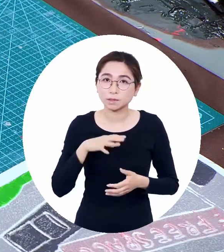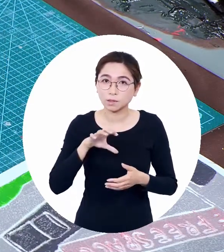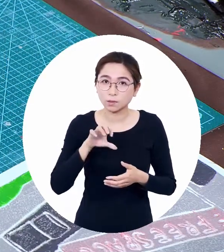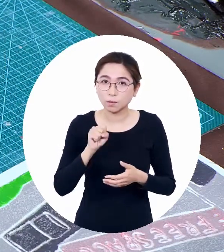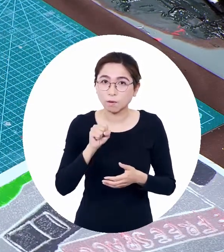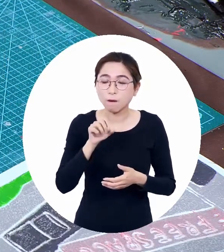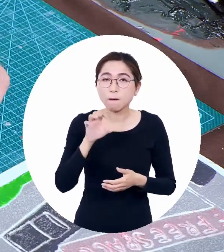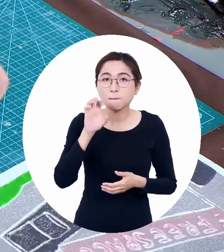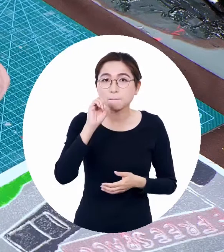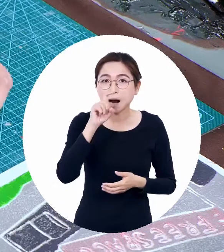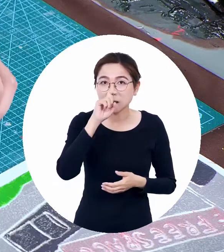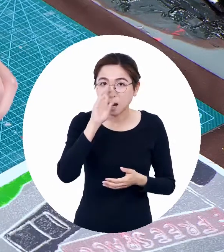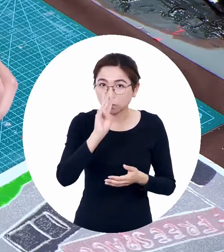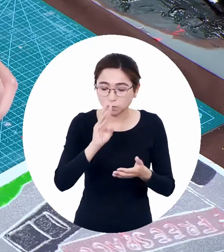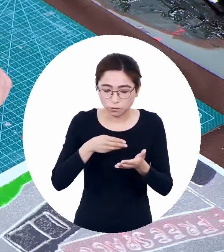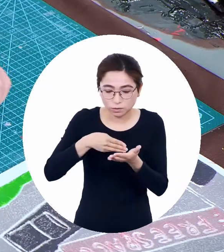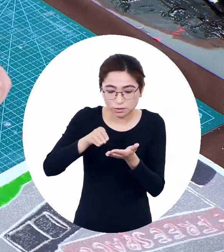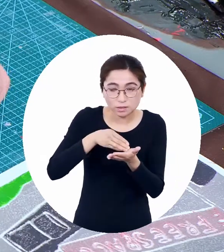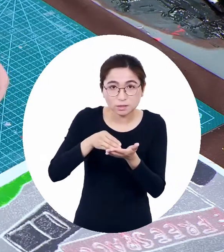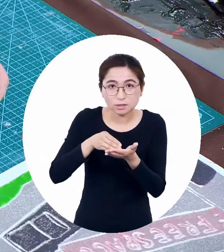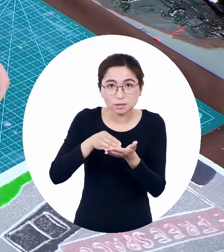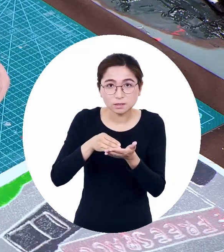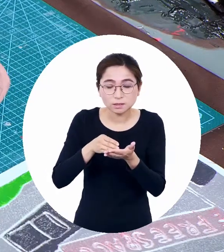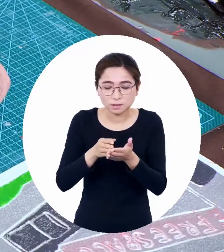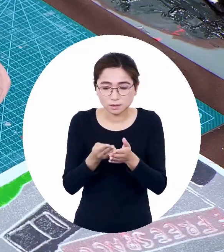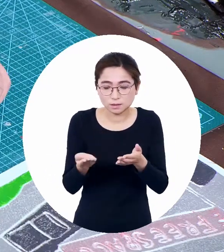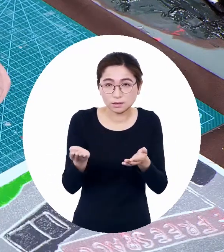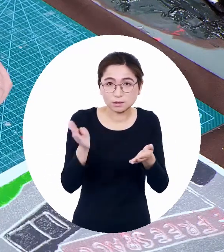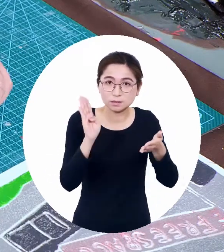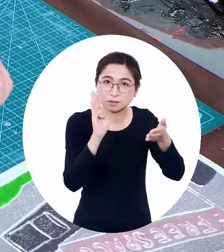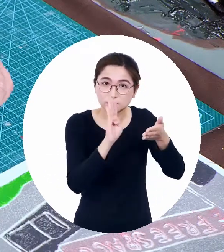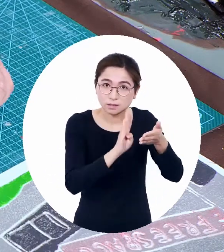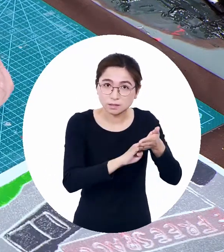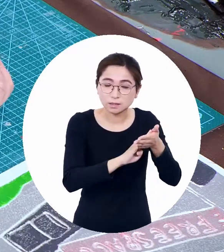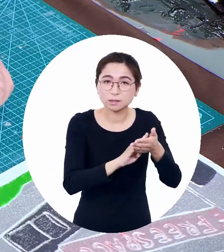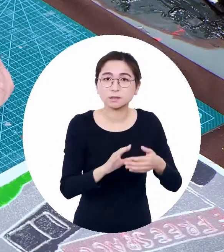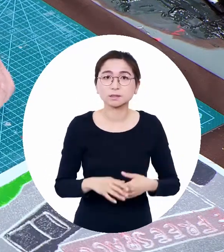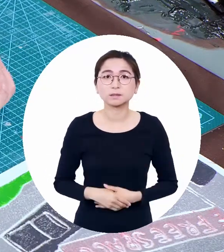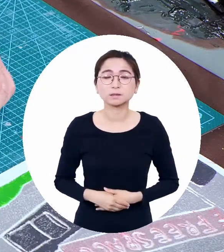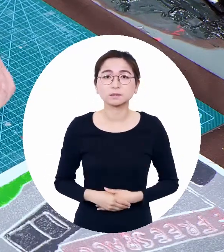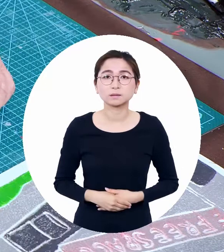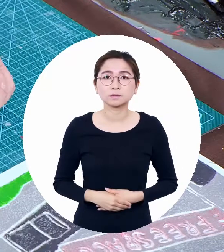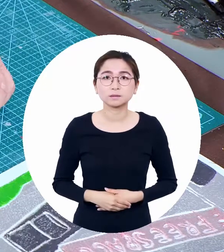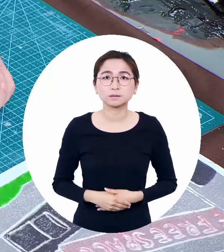白膠漿啦，咁可以黐一黐個公仔。